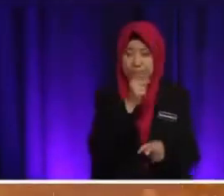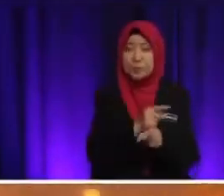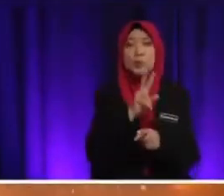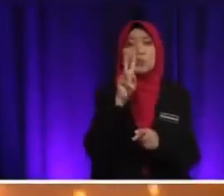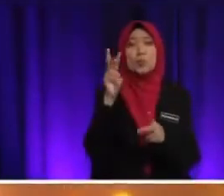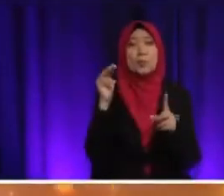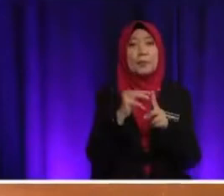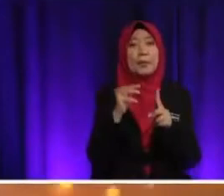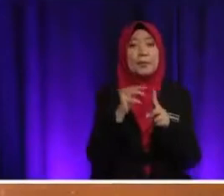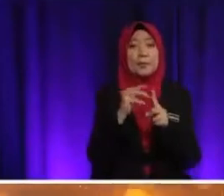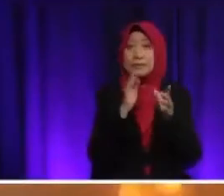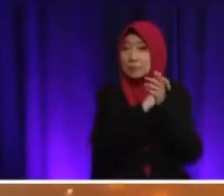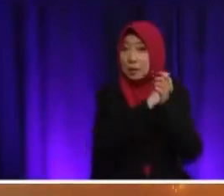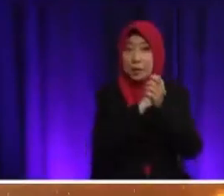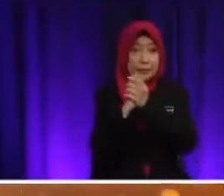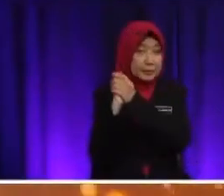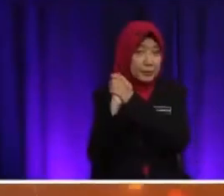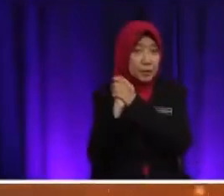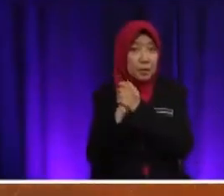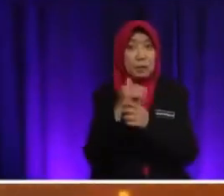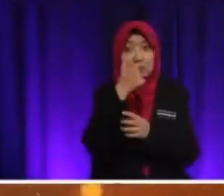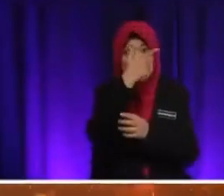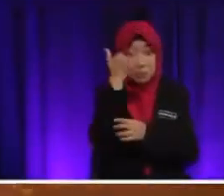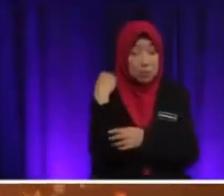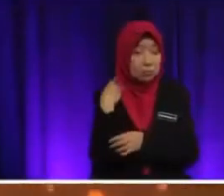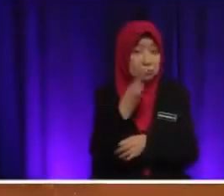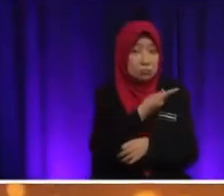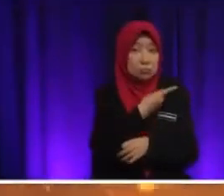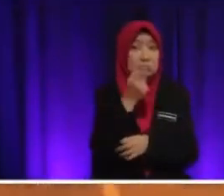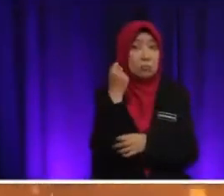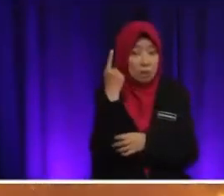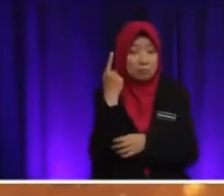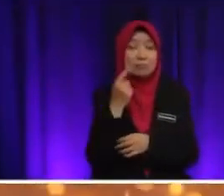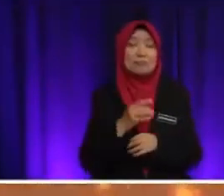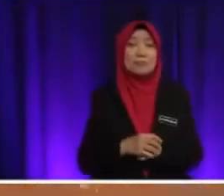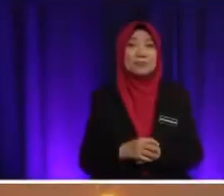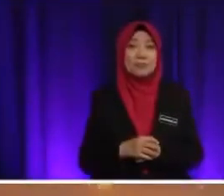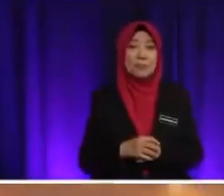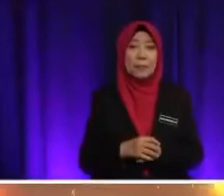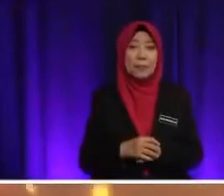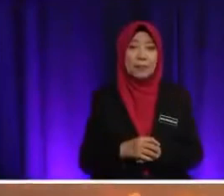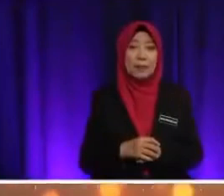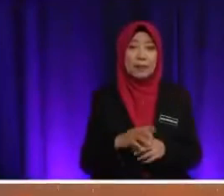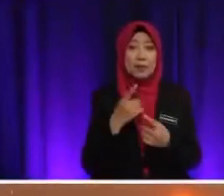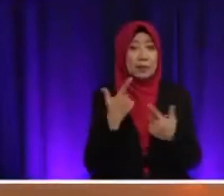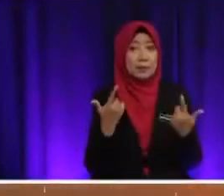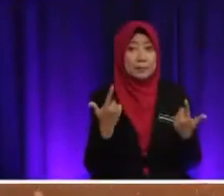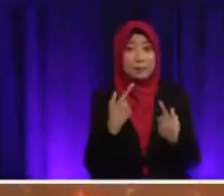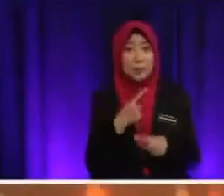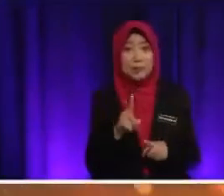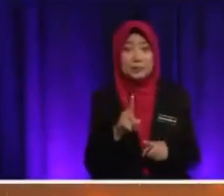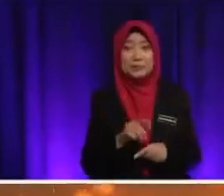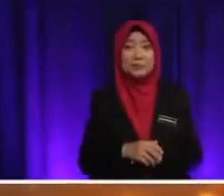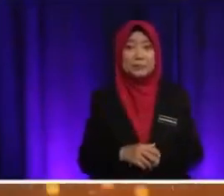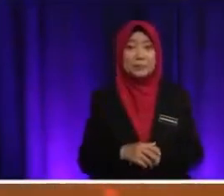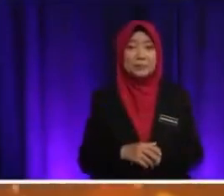Akil. Tahniah Akil. Wah, betul lah tu. Sebab kita faham sunnatullah, betul, bagi dua markah ke Akil. Boleh, ya? Okey, seterusnya. Saya nak jawapan yang lain. Cepat.